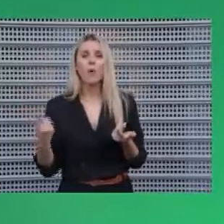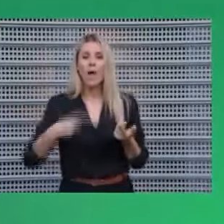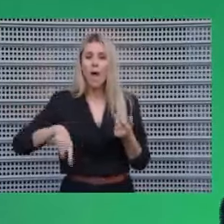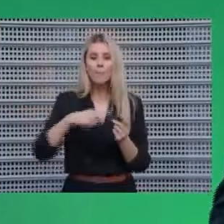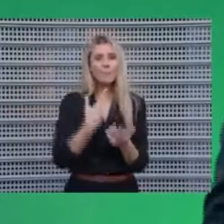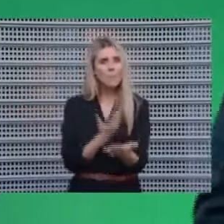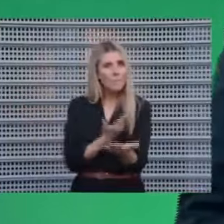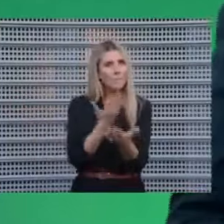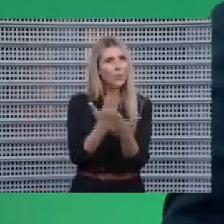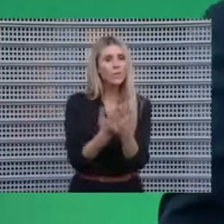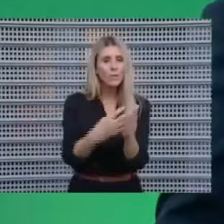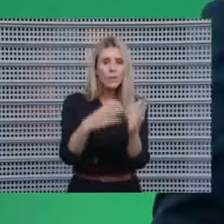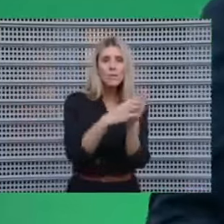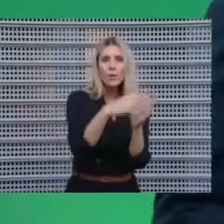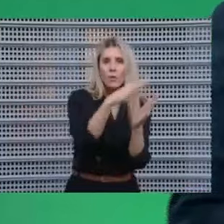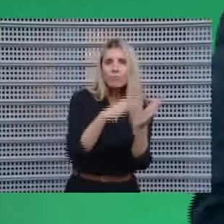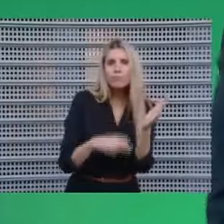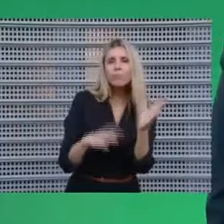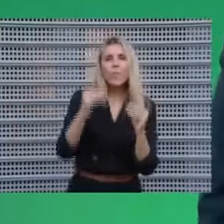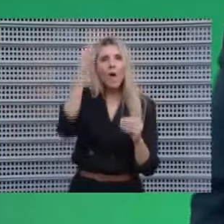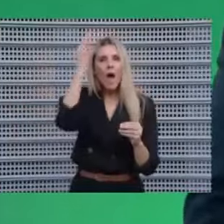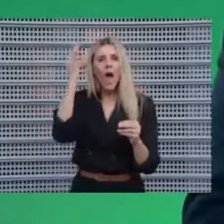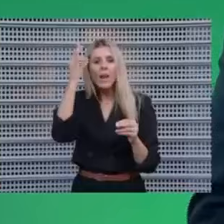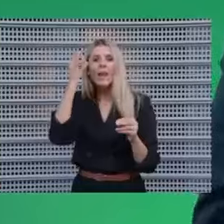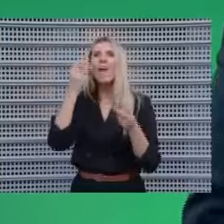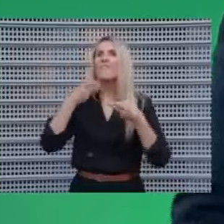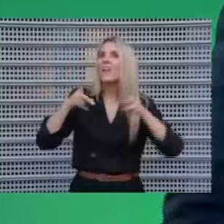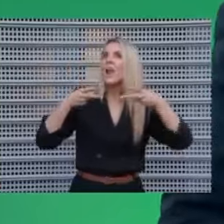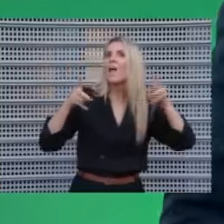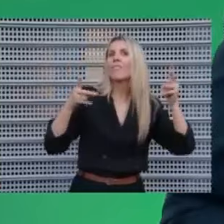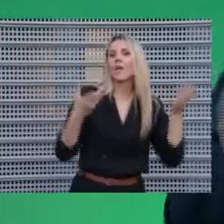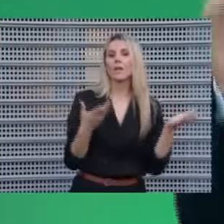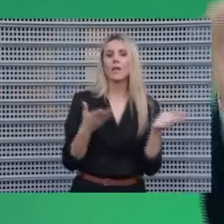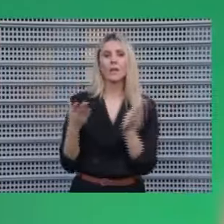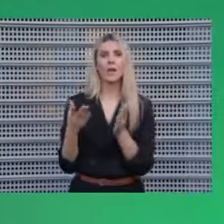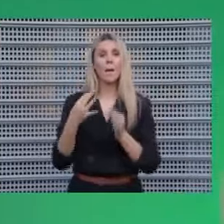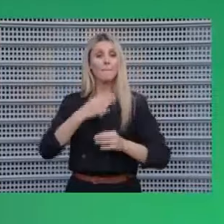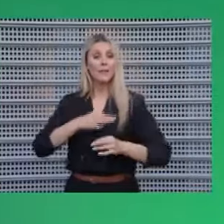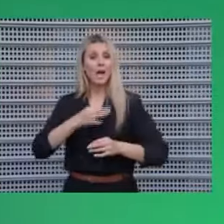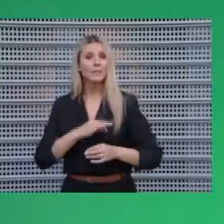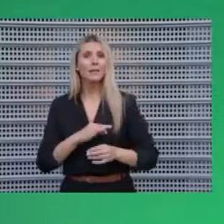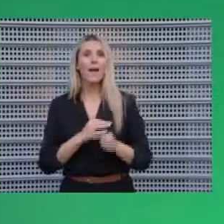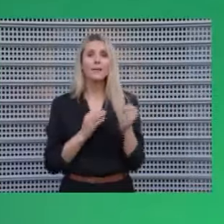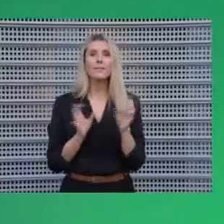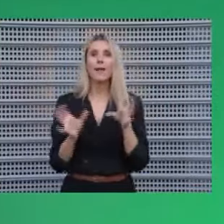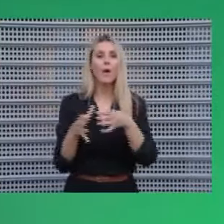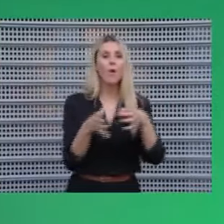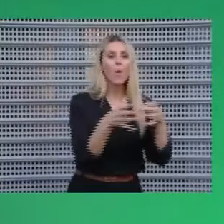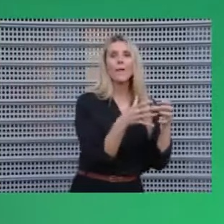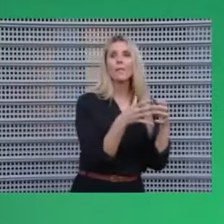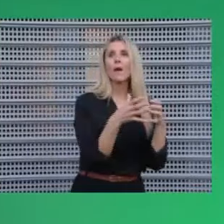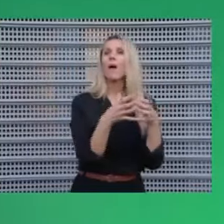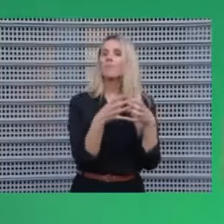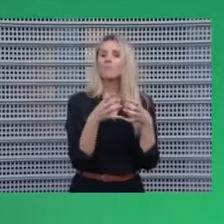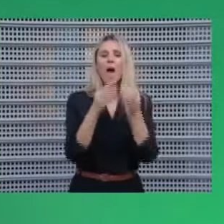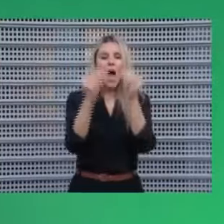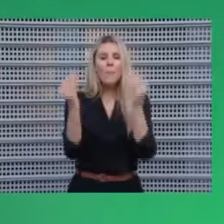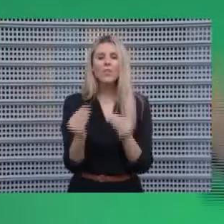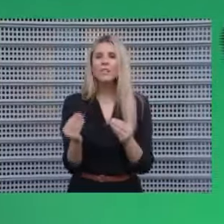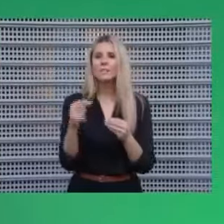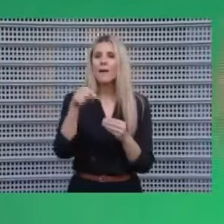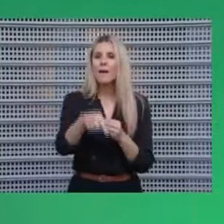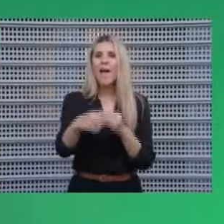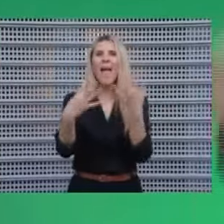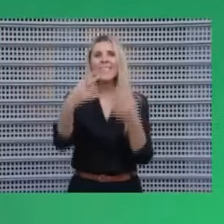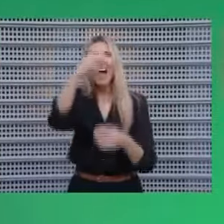τελικά πήρε 12,8%. Ο Νίκος Ανδρουλάκης ήταν ο πρώτος ο οποίος ζητούσε